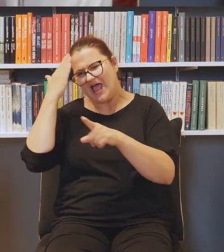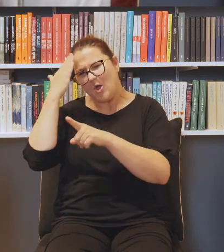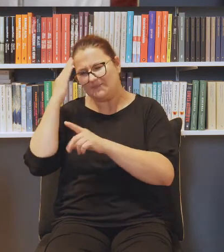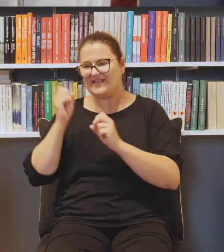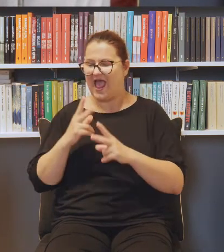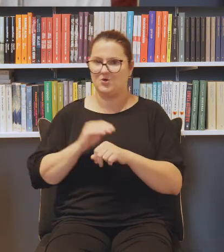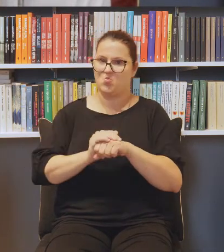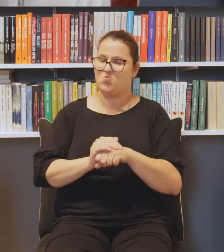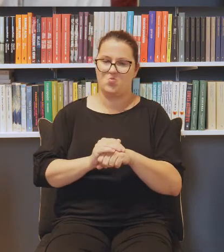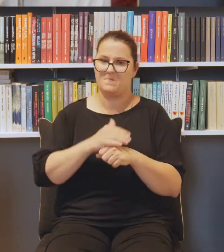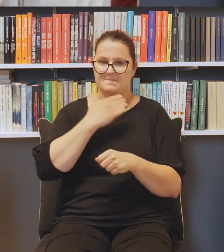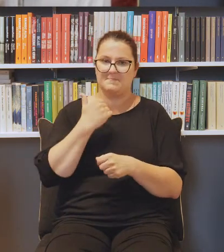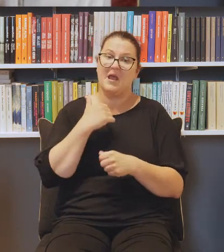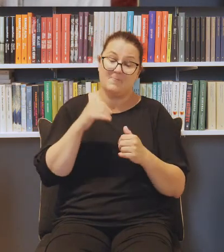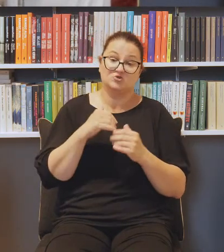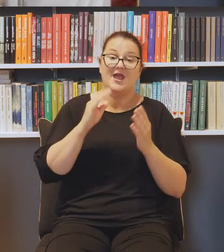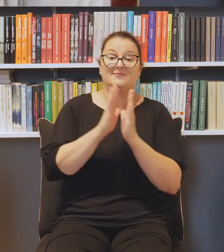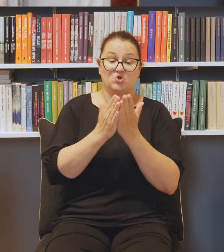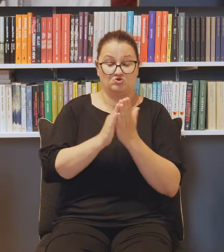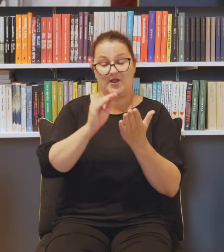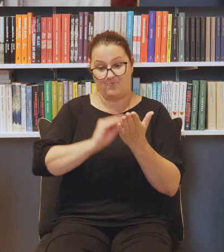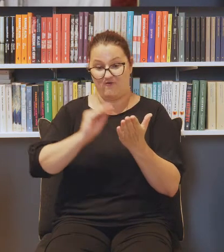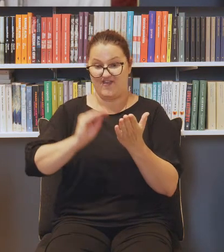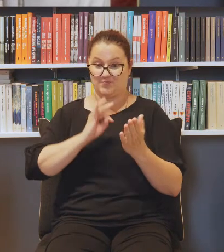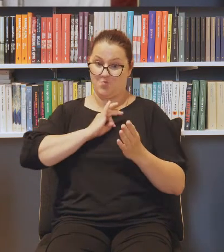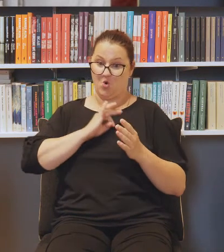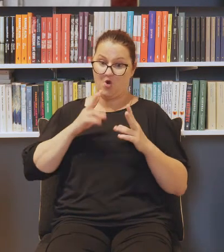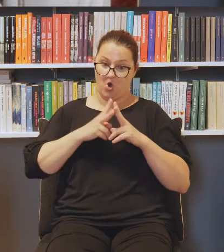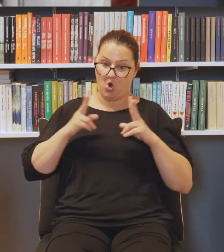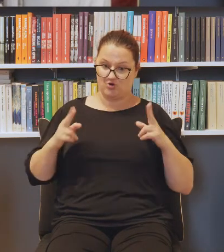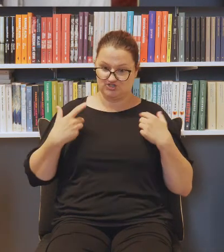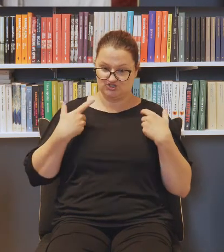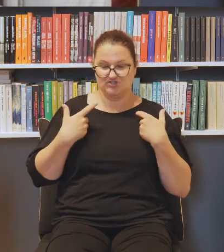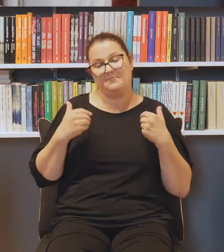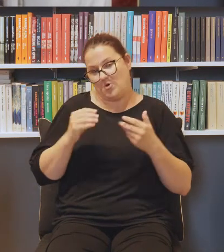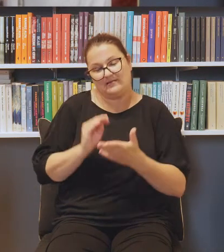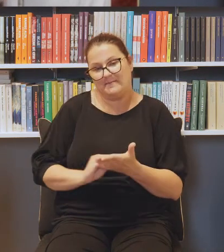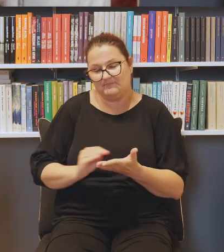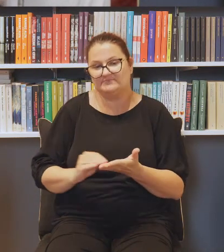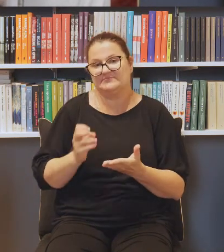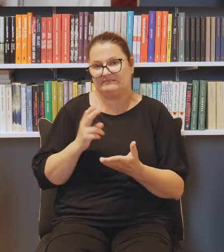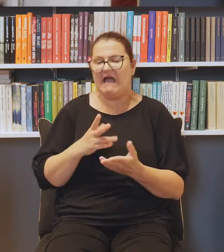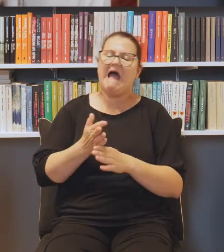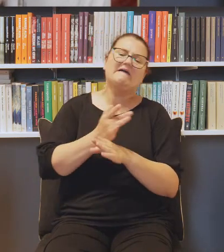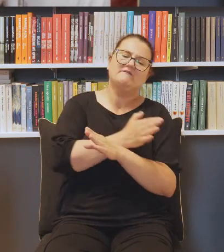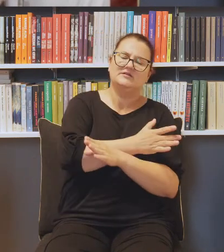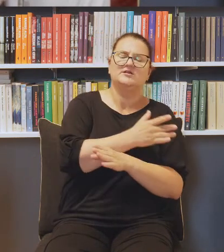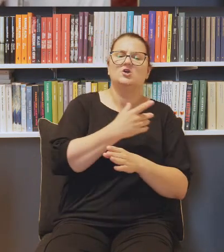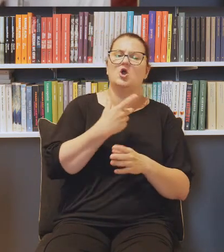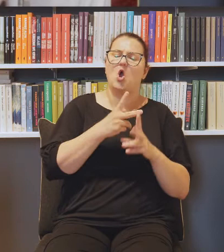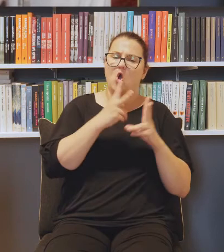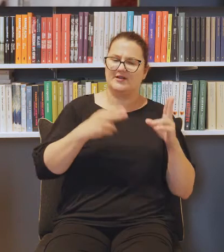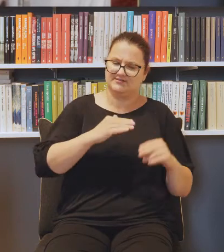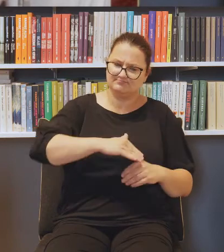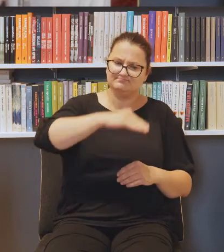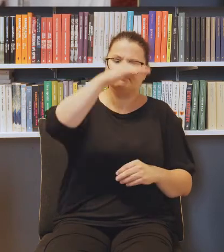powieść generacyjną może kiedyś bym spróbował. Ale ja mam wrażenie, że nie miałem takich... W czasie mojego dorastania jakoś